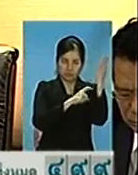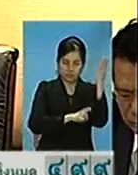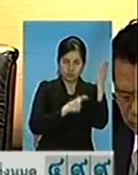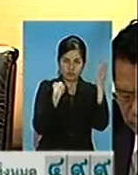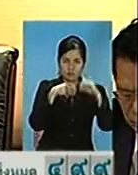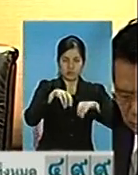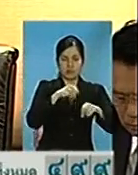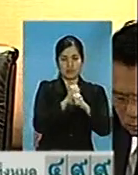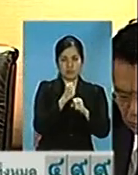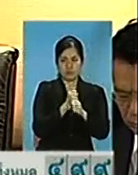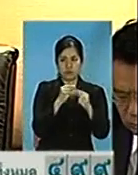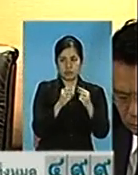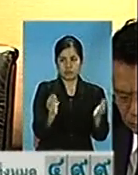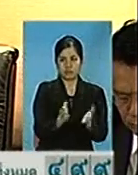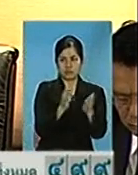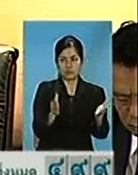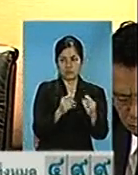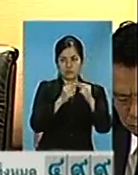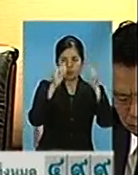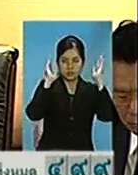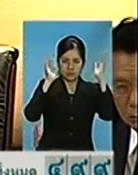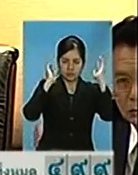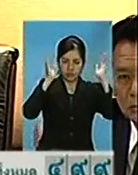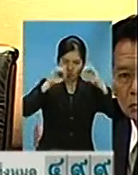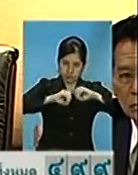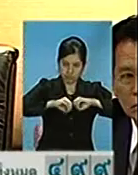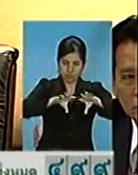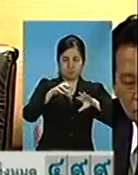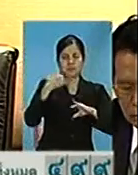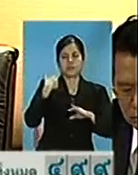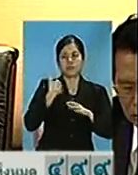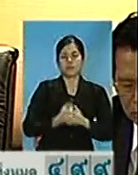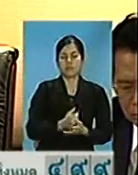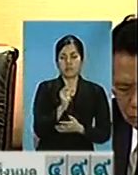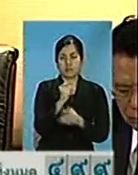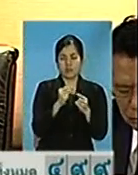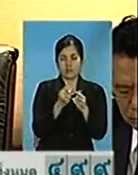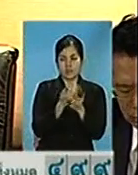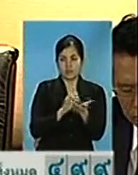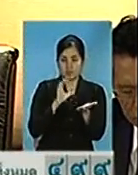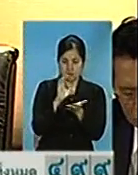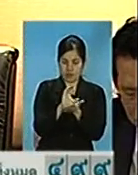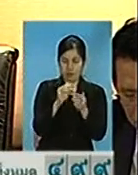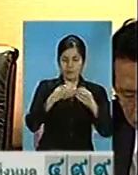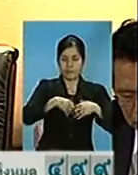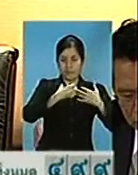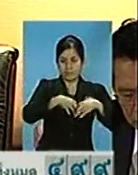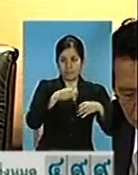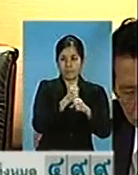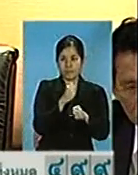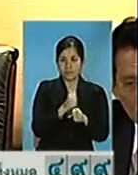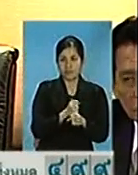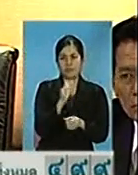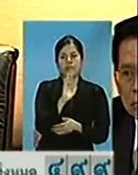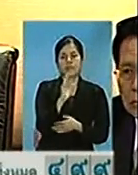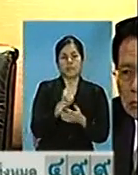ให้ก็ไปทำการตลาดส่งเสริมสนับสนุนนะครับไม่ได้ว่าจะต้องใช้เงินทั้งหมดนี้เอาไปสร้างโรงงานให้ไม่ใช่ว่า